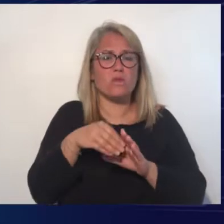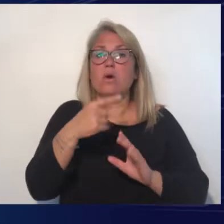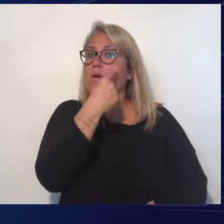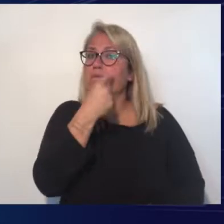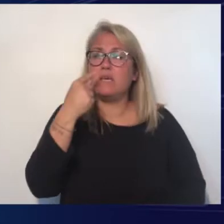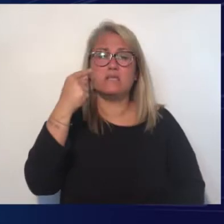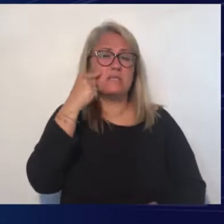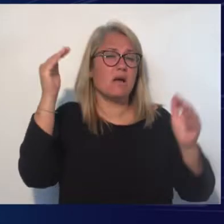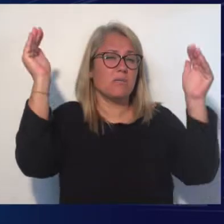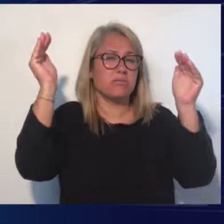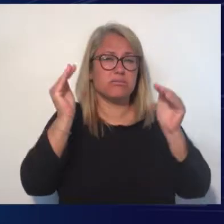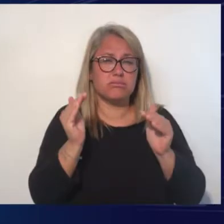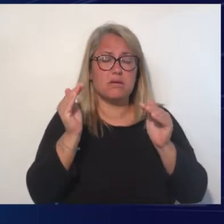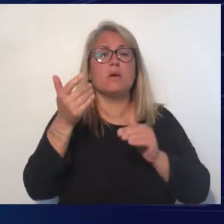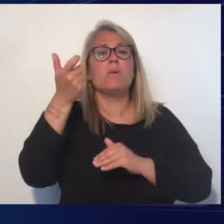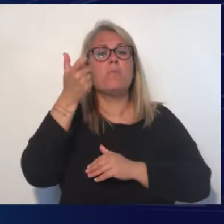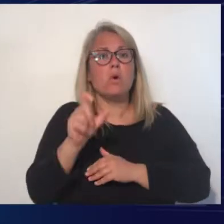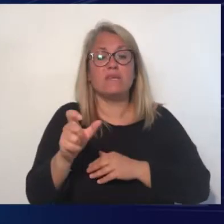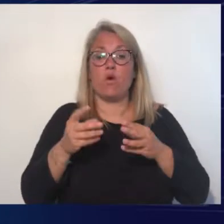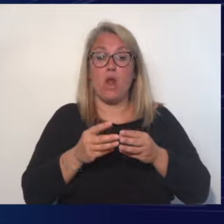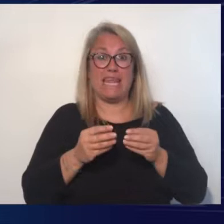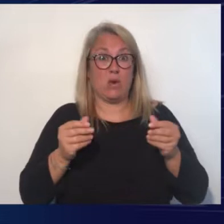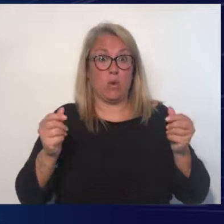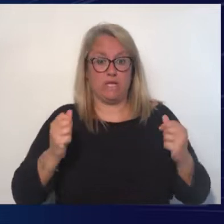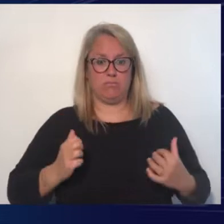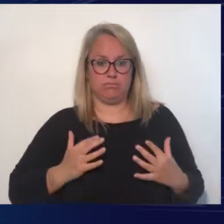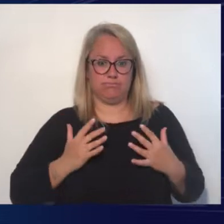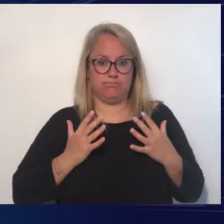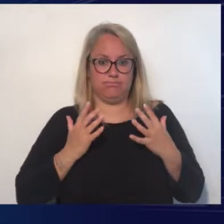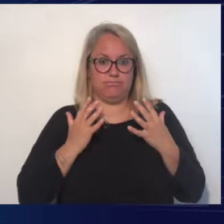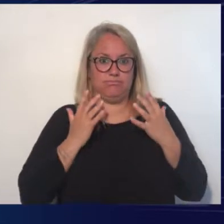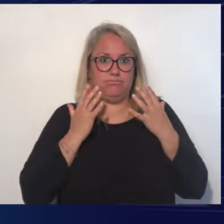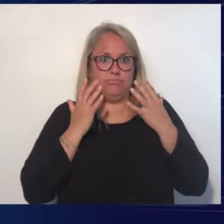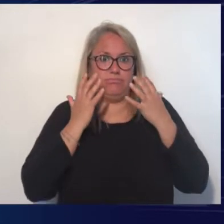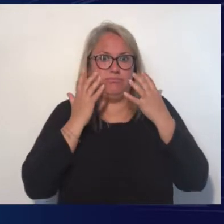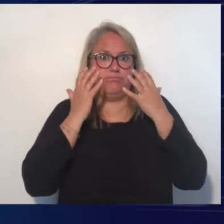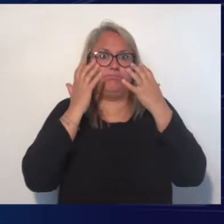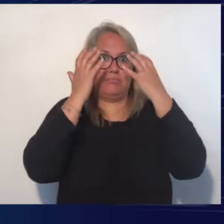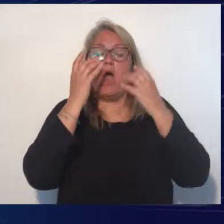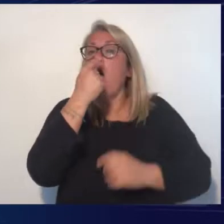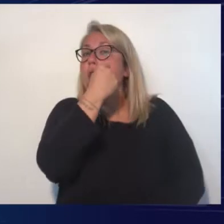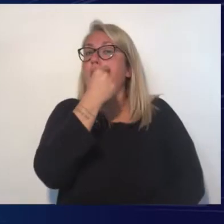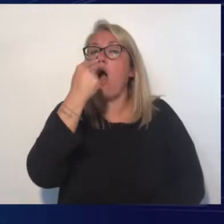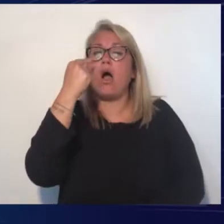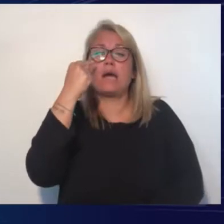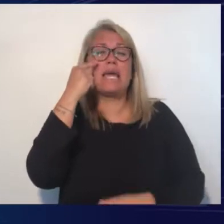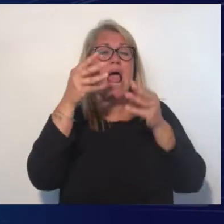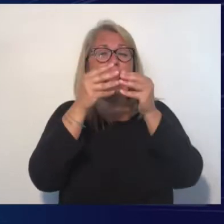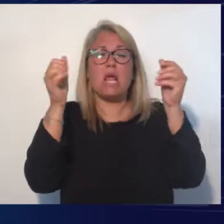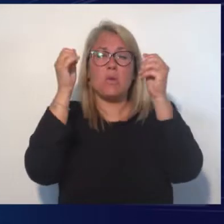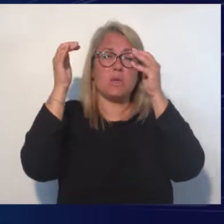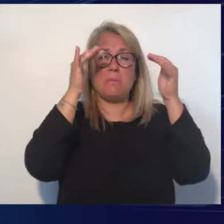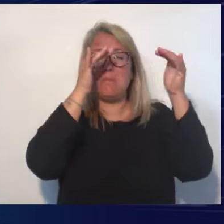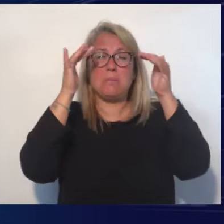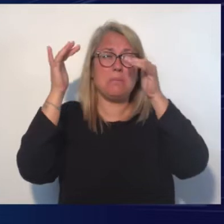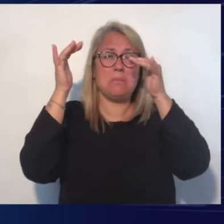è compromessa, perché se i liquidi salgono, una delle zone con più liquidi nella nostra faccia sono proprio gli occhi, ed è